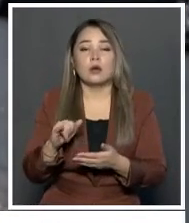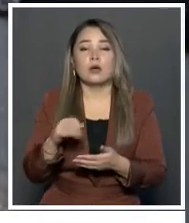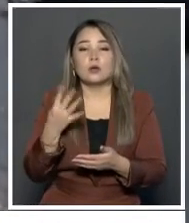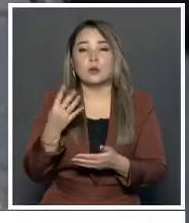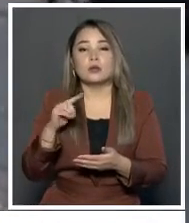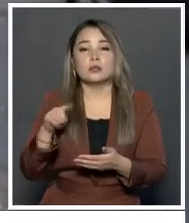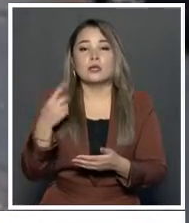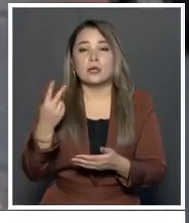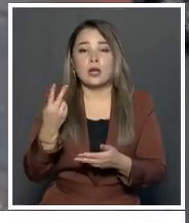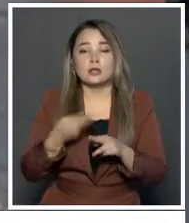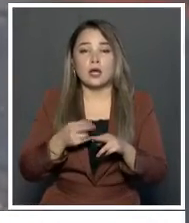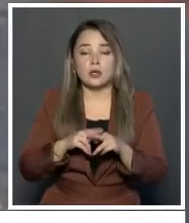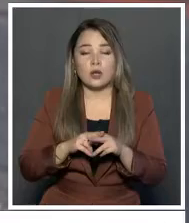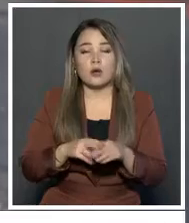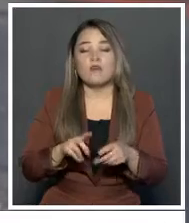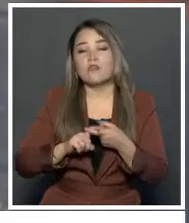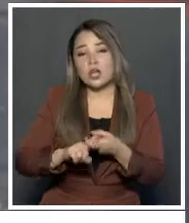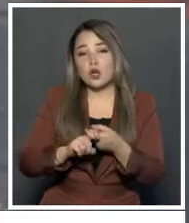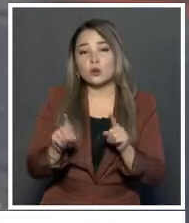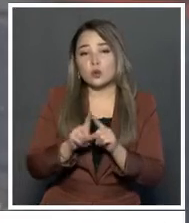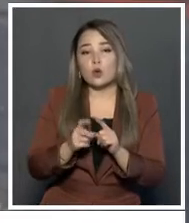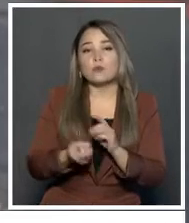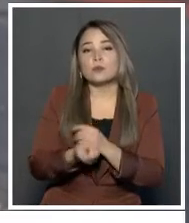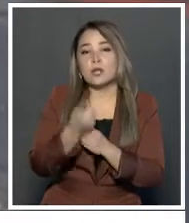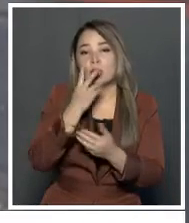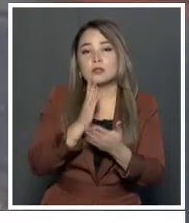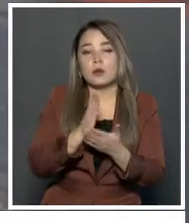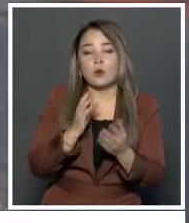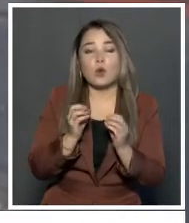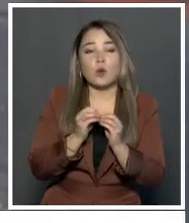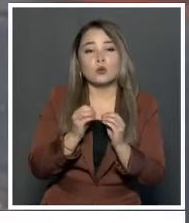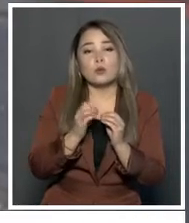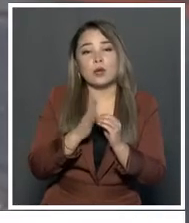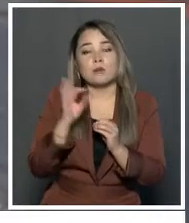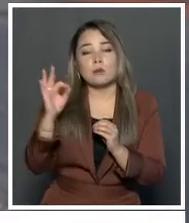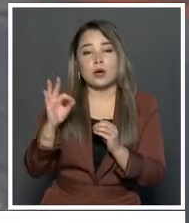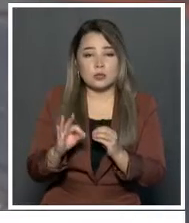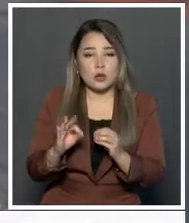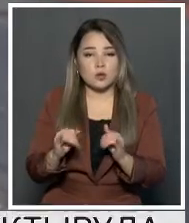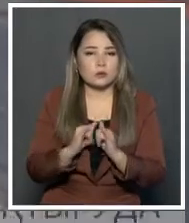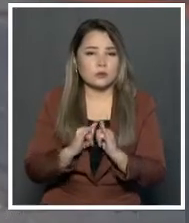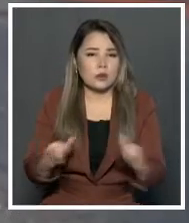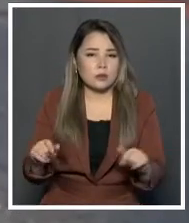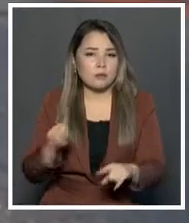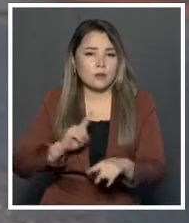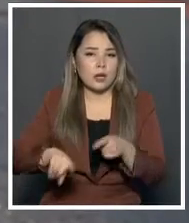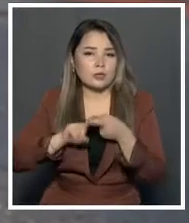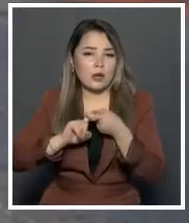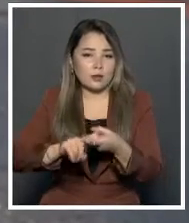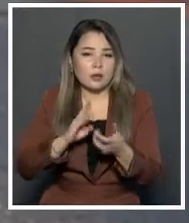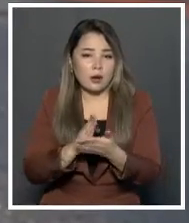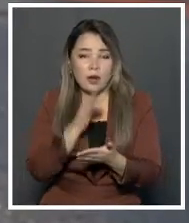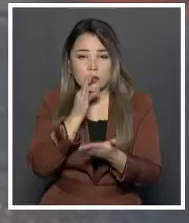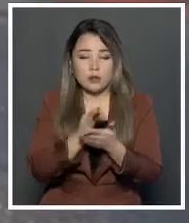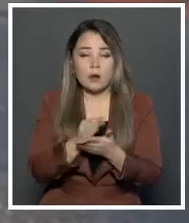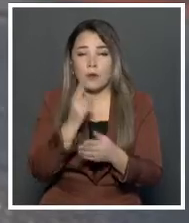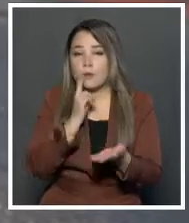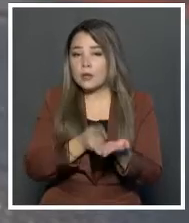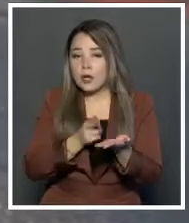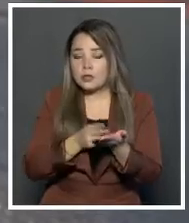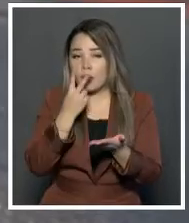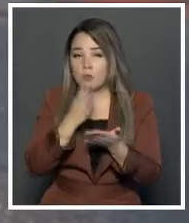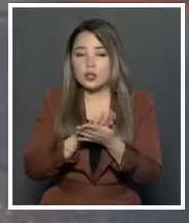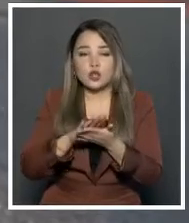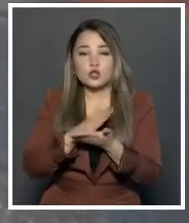вирусы пайда болған. Ол дельтаға қарағанда 10-15%-ға тезірек тарайтын көрінеді. Үкіметтегілердің айтуынша, бұл әлі дәлелденбеген факт.